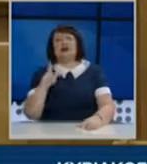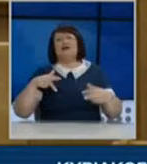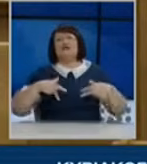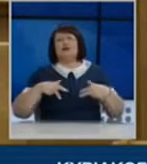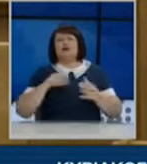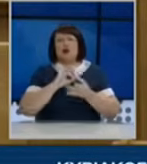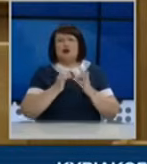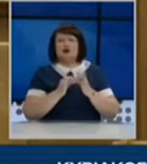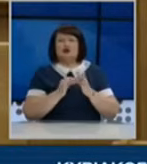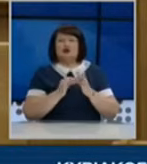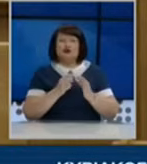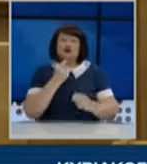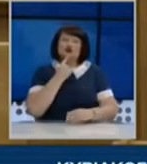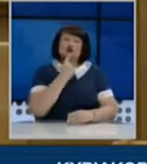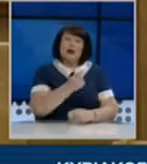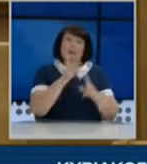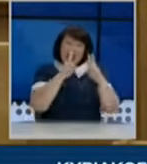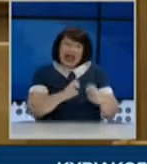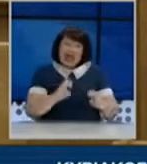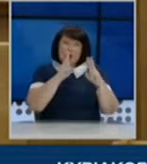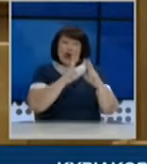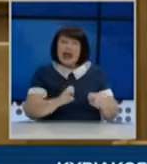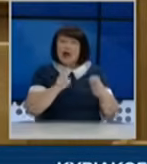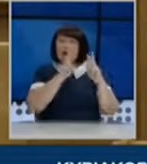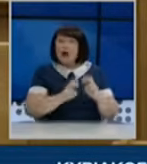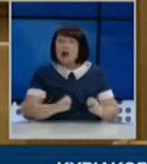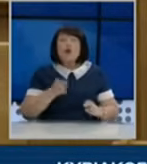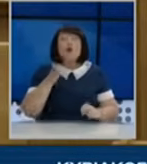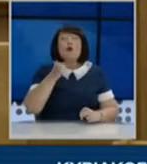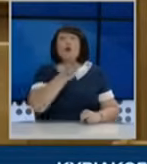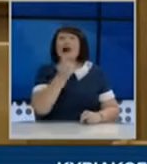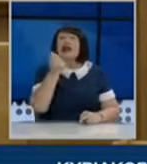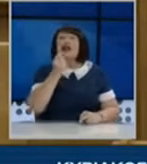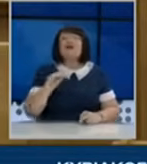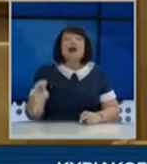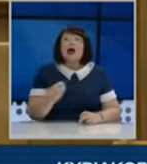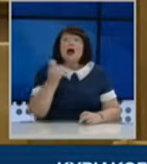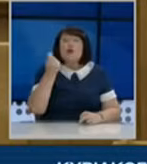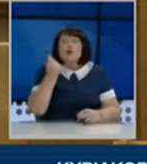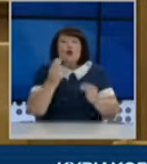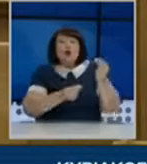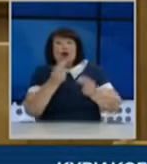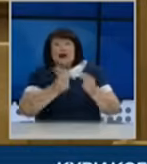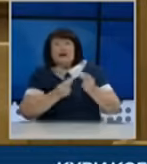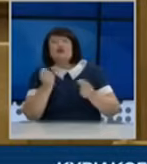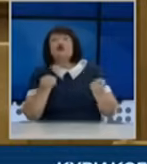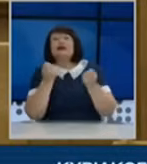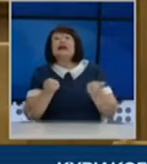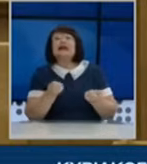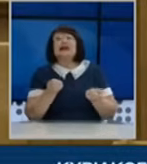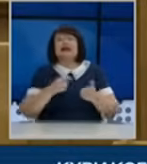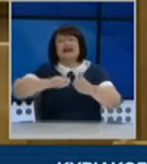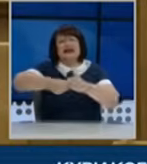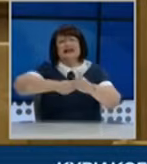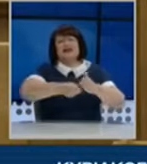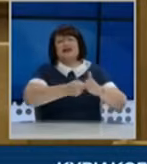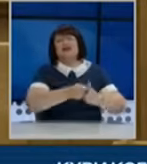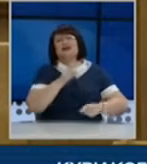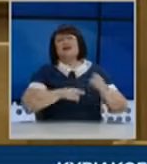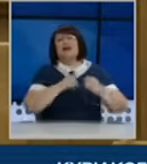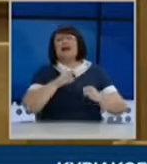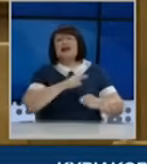4 χρόνια η ελληνική λύση του λέει έλεξε τις ΜΚΟ. Δες που βρίσκουν τα λεφτά. Δες τι λογαριασμούς έχουν. Κλείσε επιτέλους μερικές